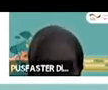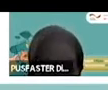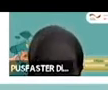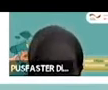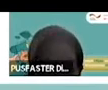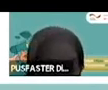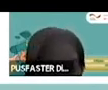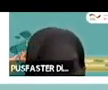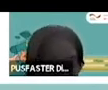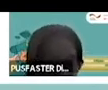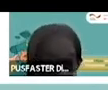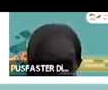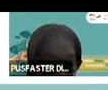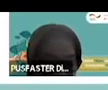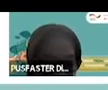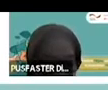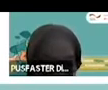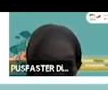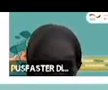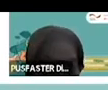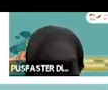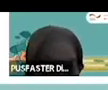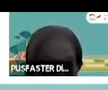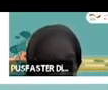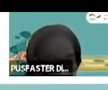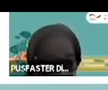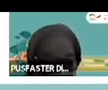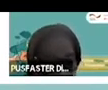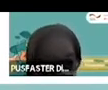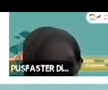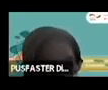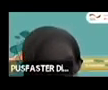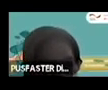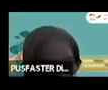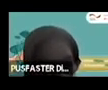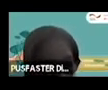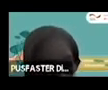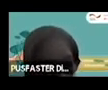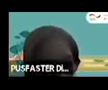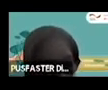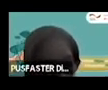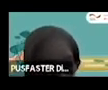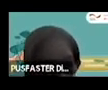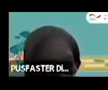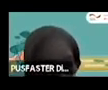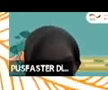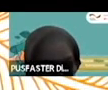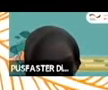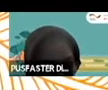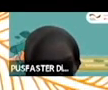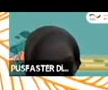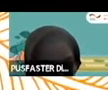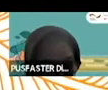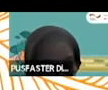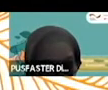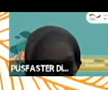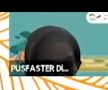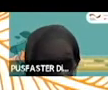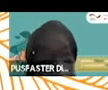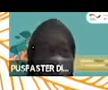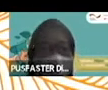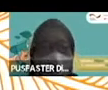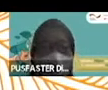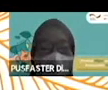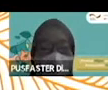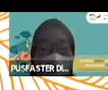memberi amanah ke Habib klh jintan Saya mungkin ada beberapa yang bisa es Shanghai